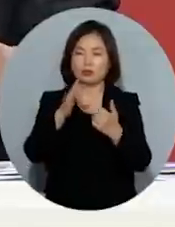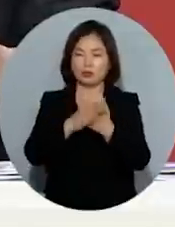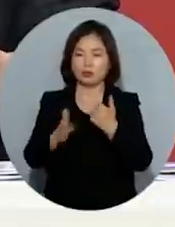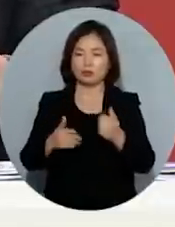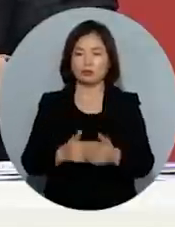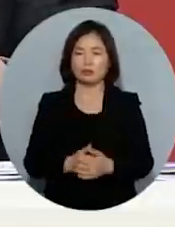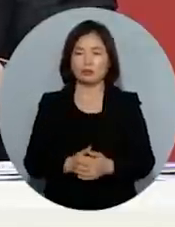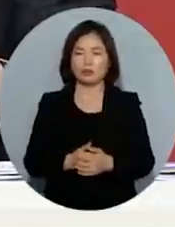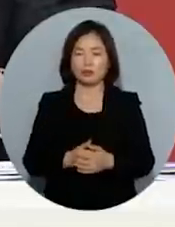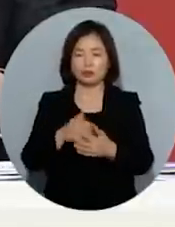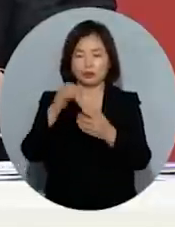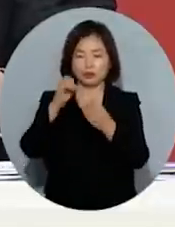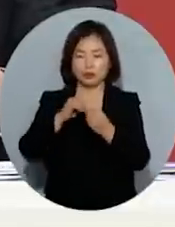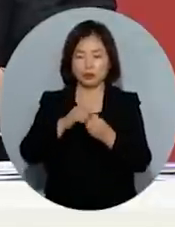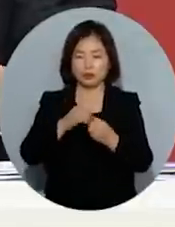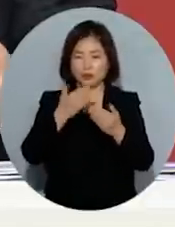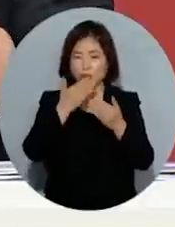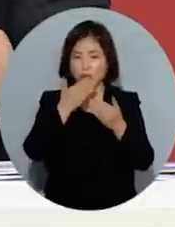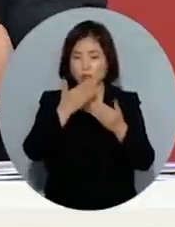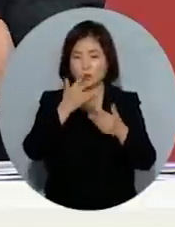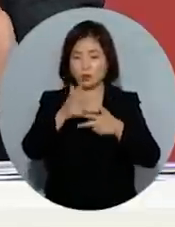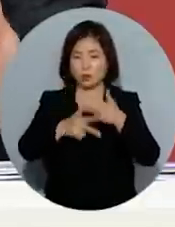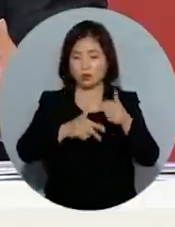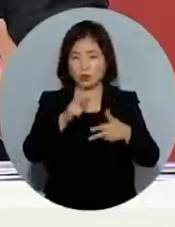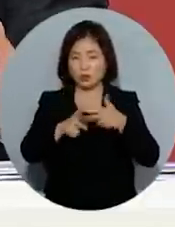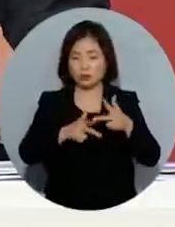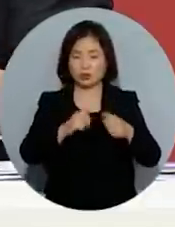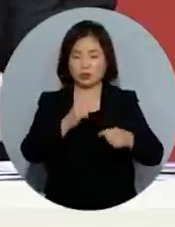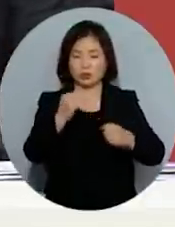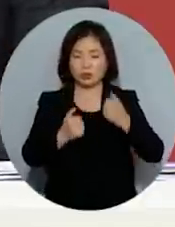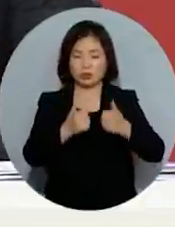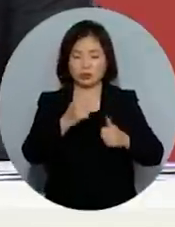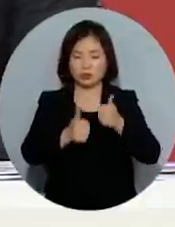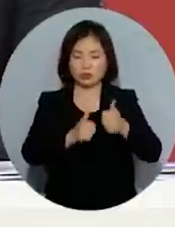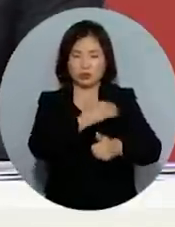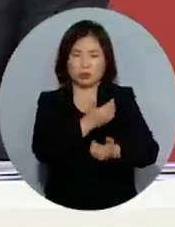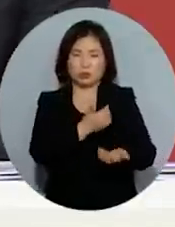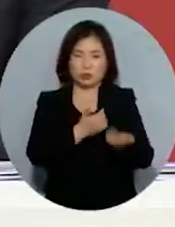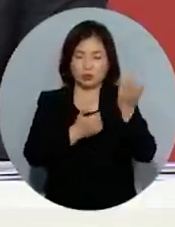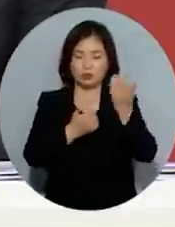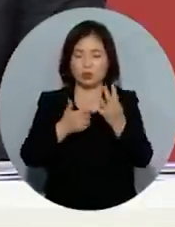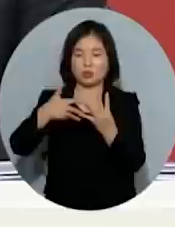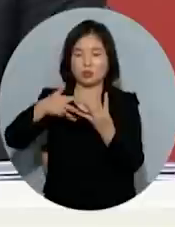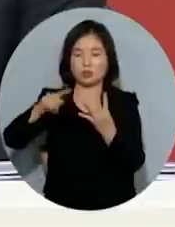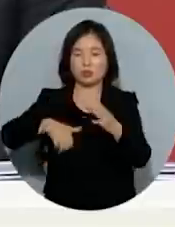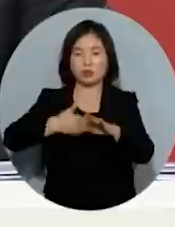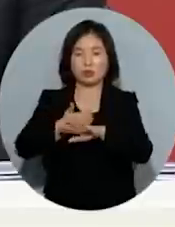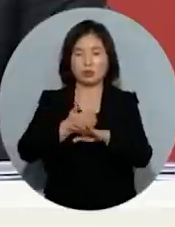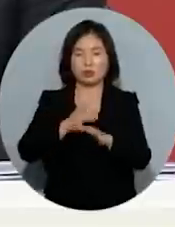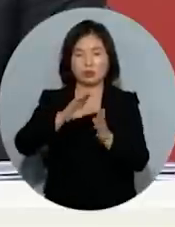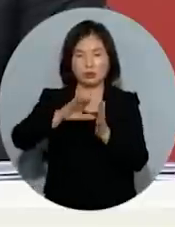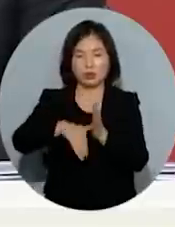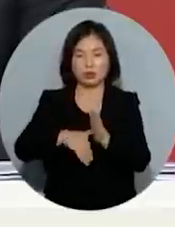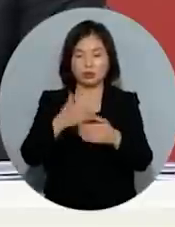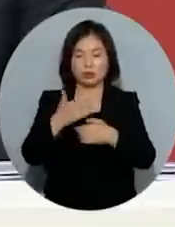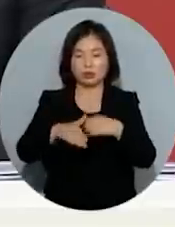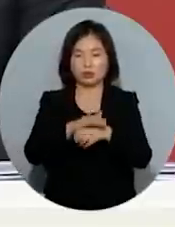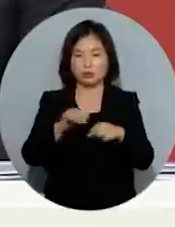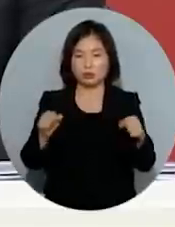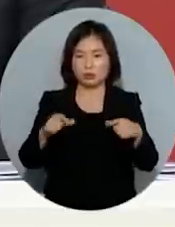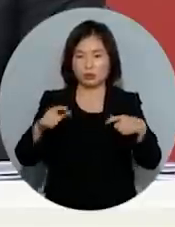여기의 전통적인 주력 산업 그거 경쟁력 높이고, 또 4차 산업혁명 시대에 대구